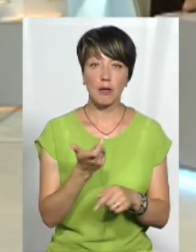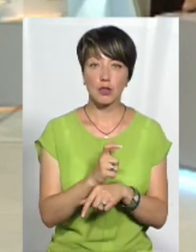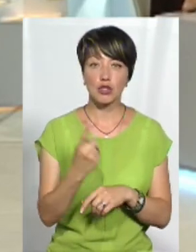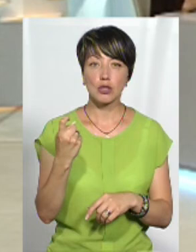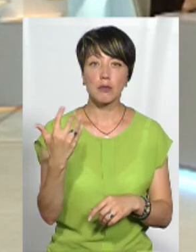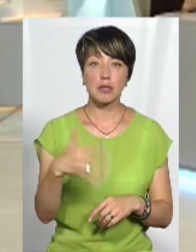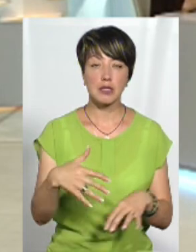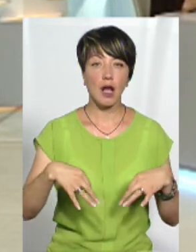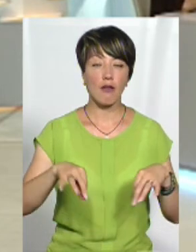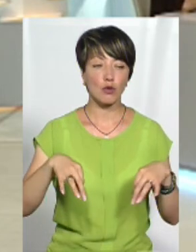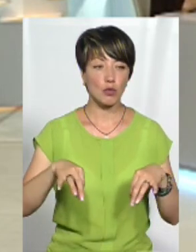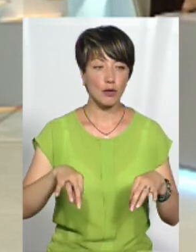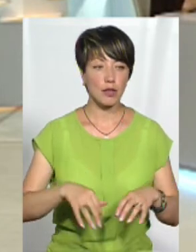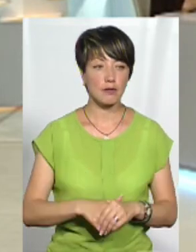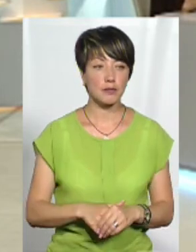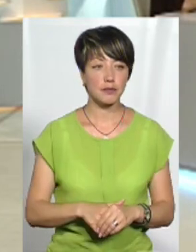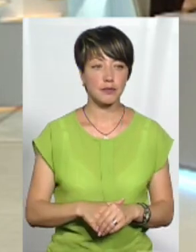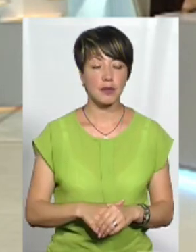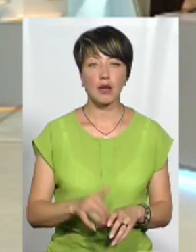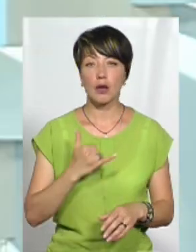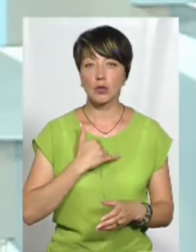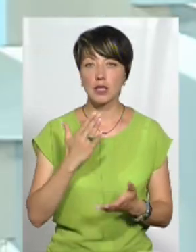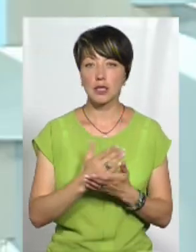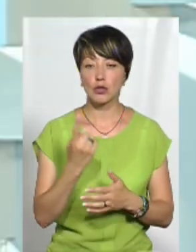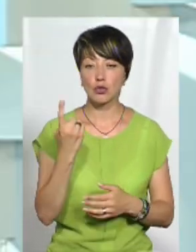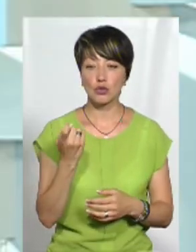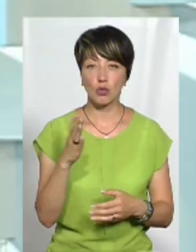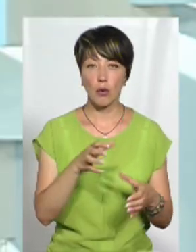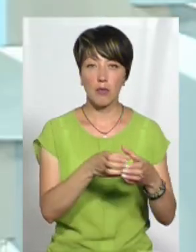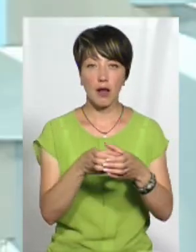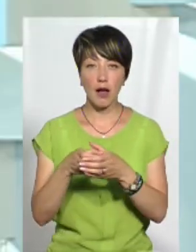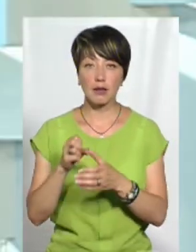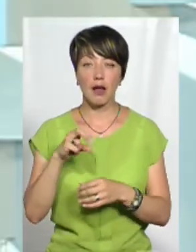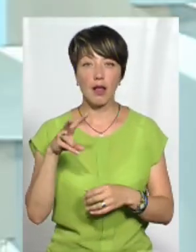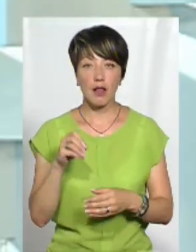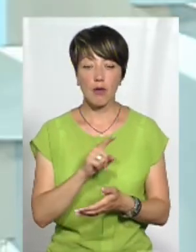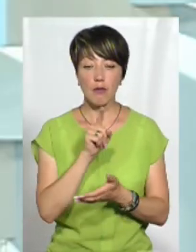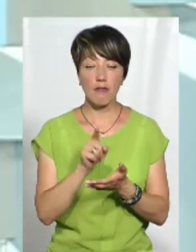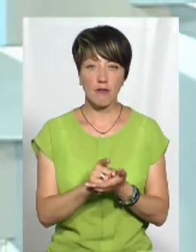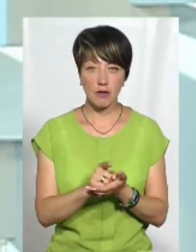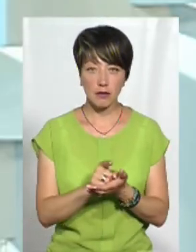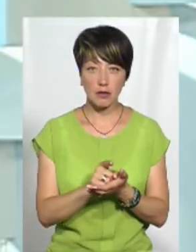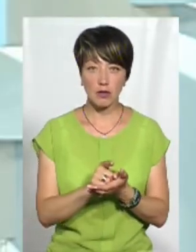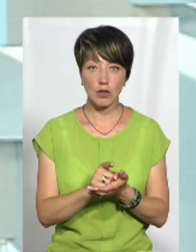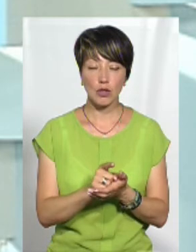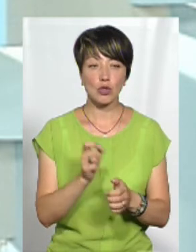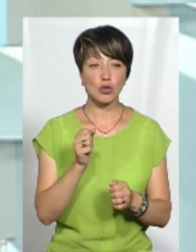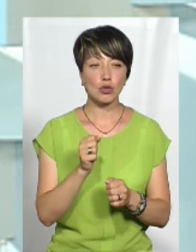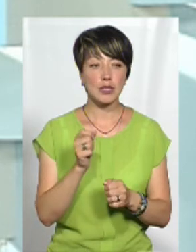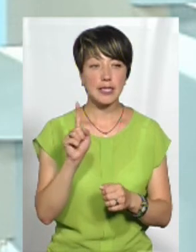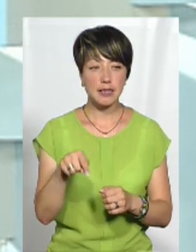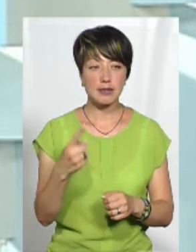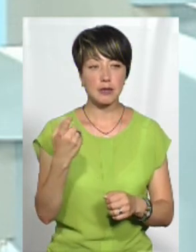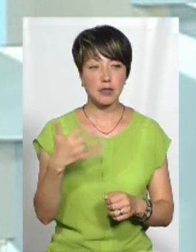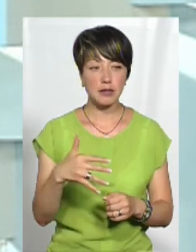більше 150 автомобілів. Тобто в нас є 100 бригад, але в нас повинно на лінію хоча б з